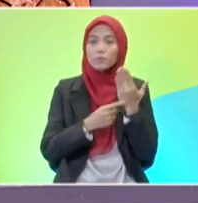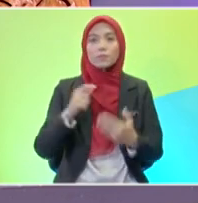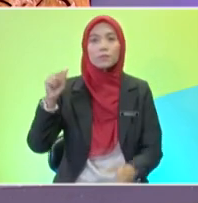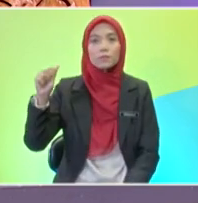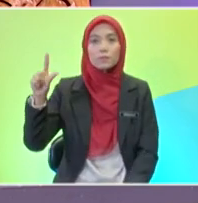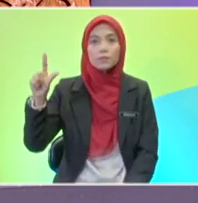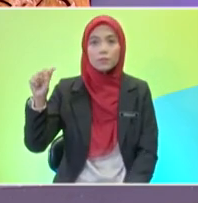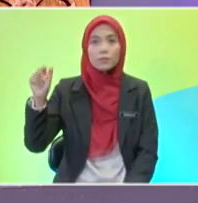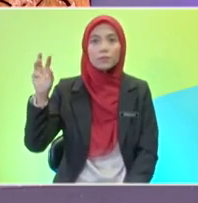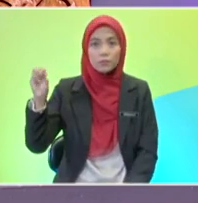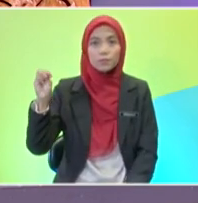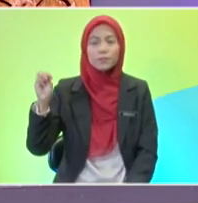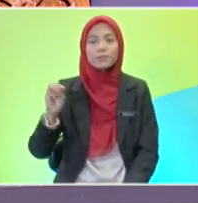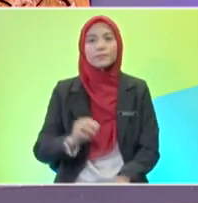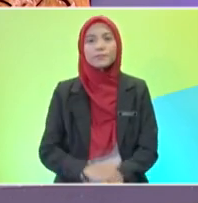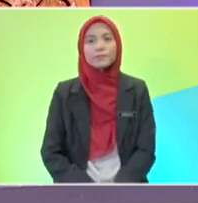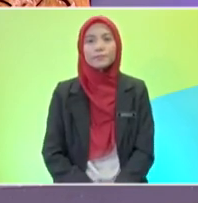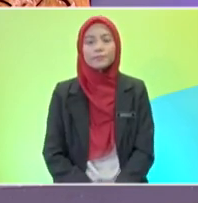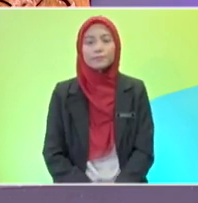menggayakan alam